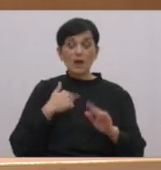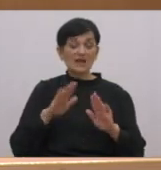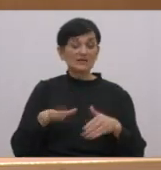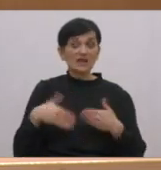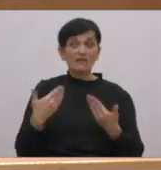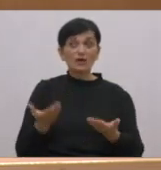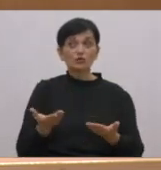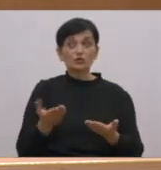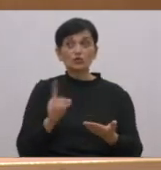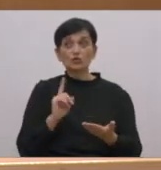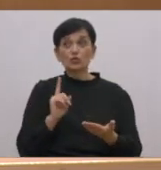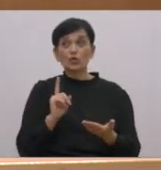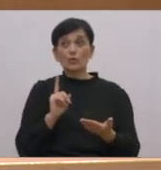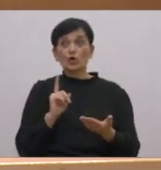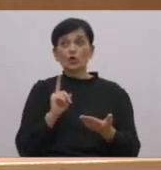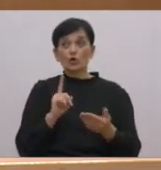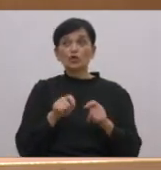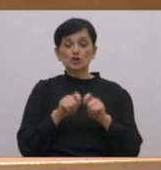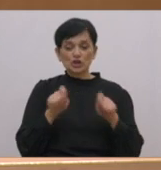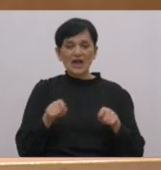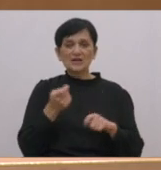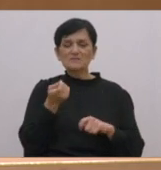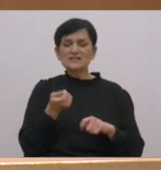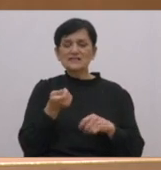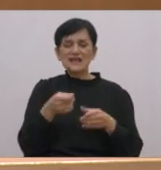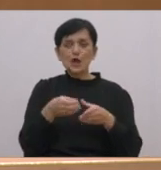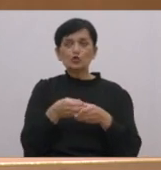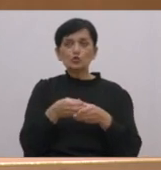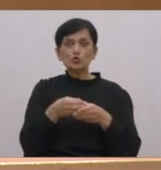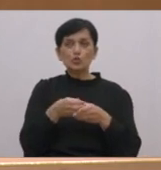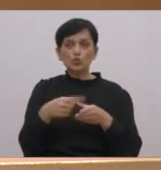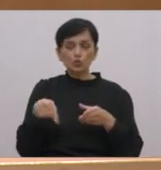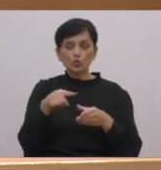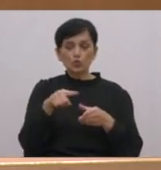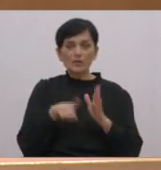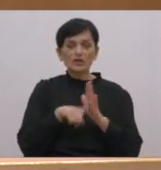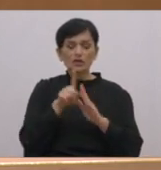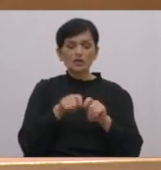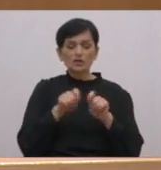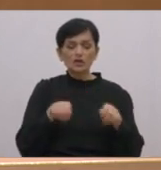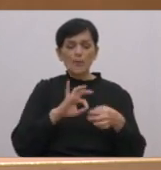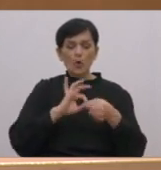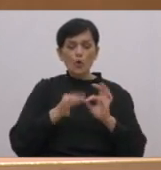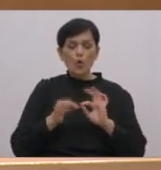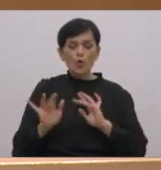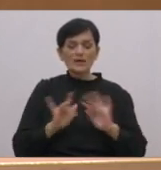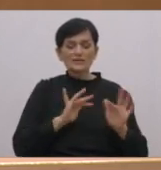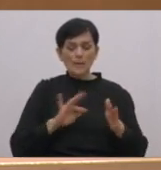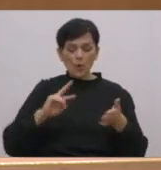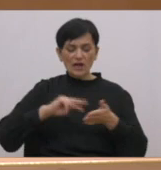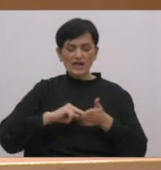რომ შეიქმნას თუნდაც მცირე ჯგუფი, რომელიც ჩამოაყალიბებს კონკრეტულ სამოქმედო